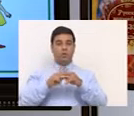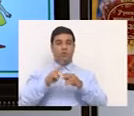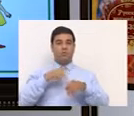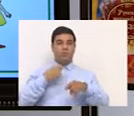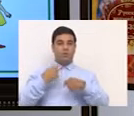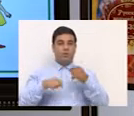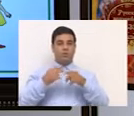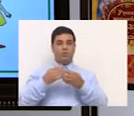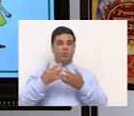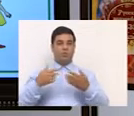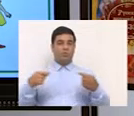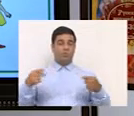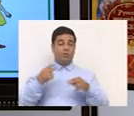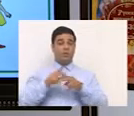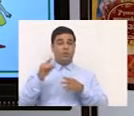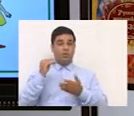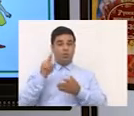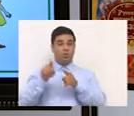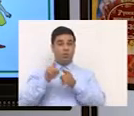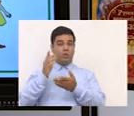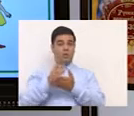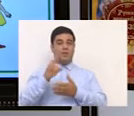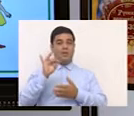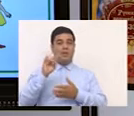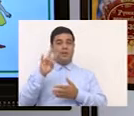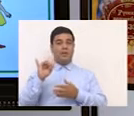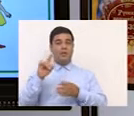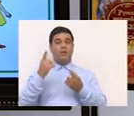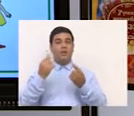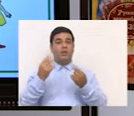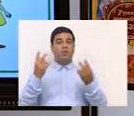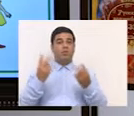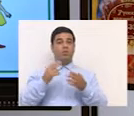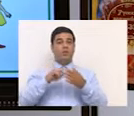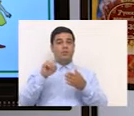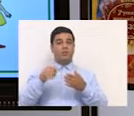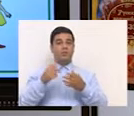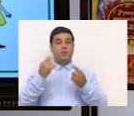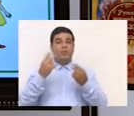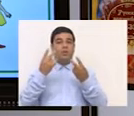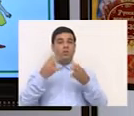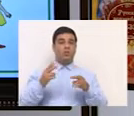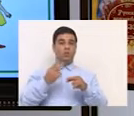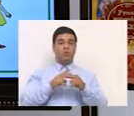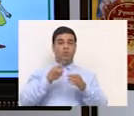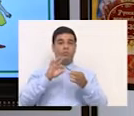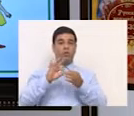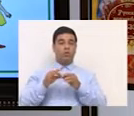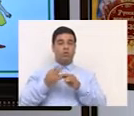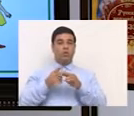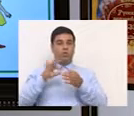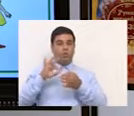пряностями. Снова есть или. Где же нужна запятая, а где не нужна? Где предложение